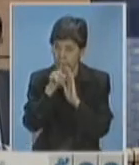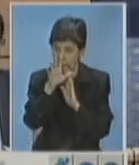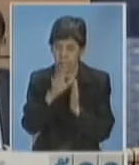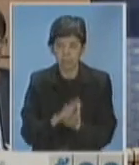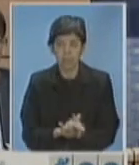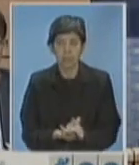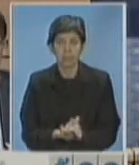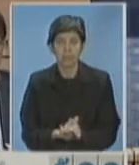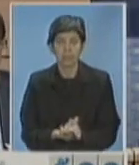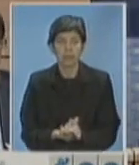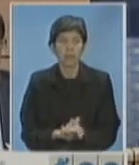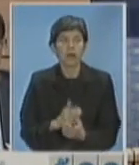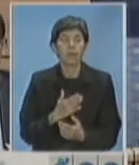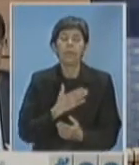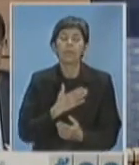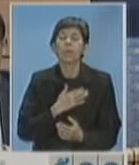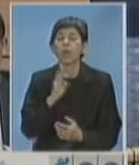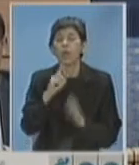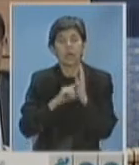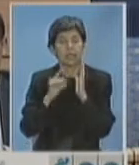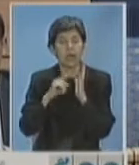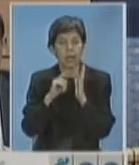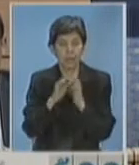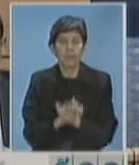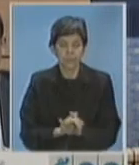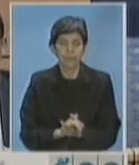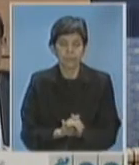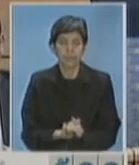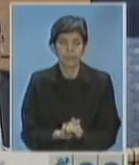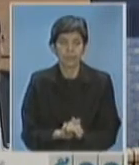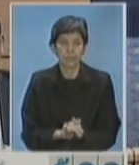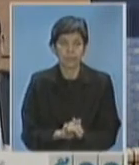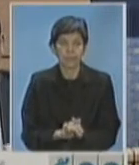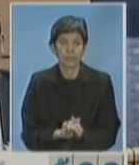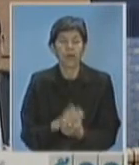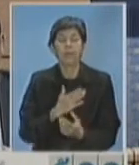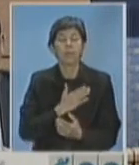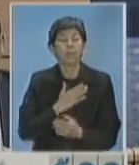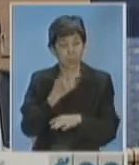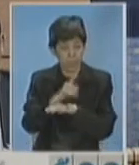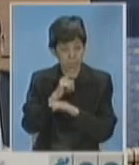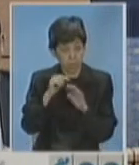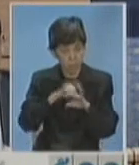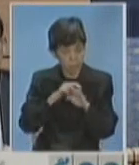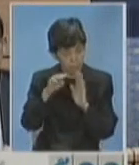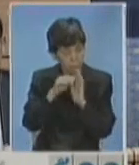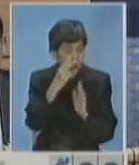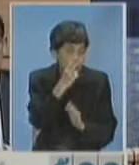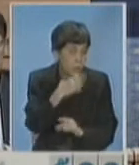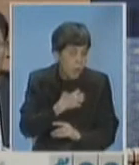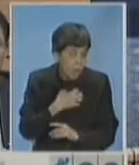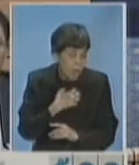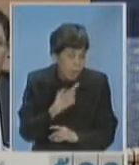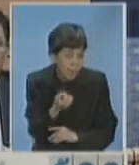ครับผมวัชระเพชรทองบัญชีรายชื่อประชาธิปัตย์ท่านประธานครับผมให้ท่านประธานกำหนดเนี่ยผมอยากจะดูใจท่านประธ